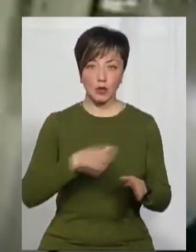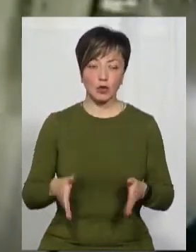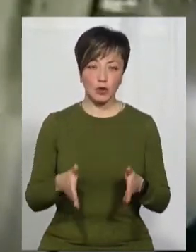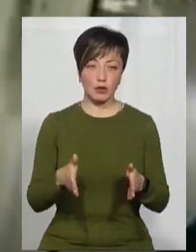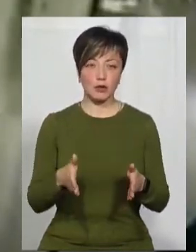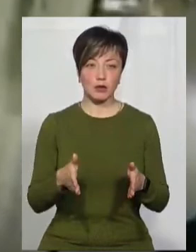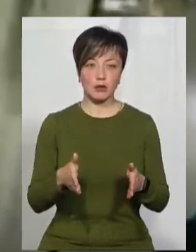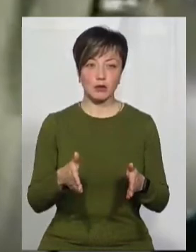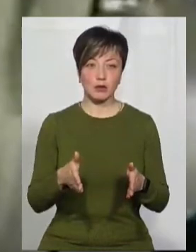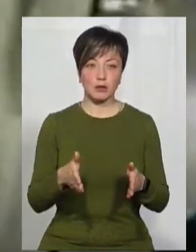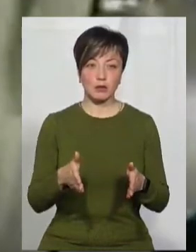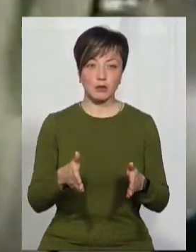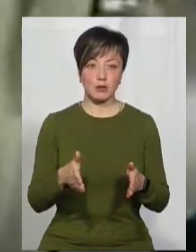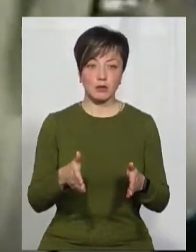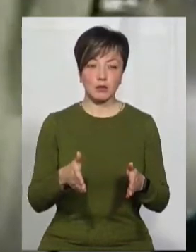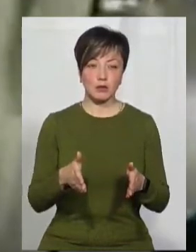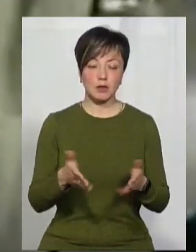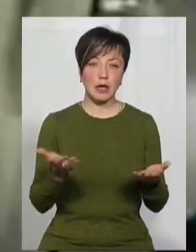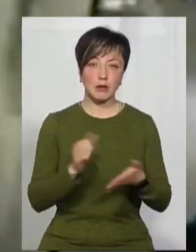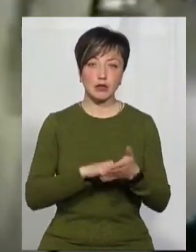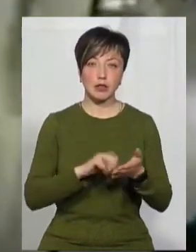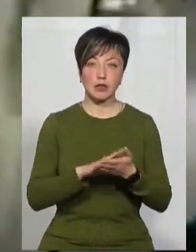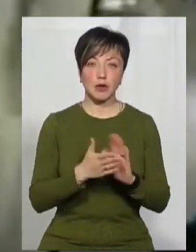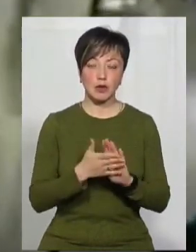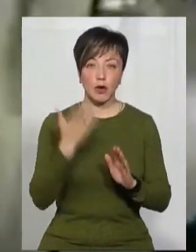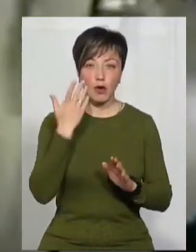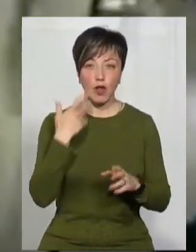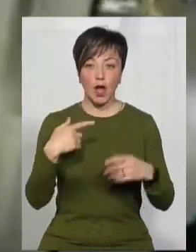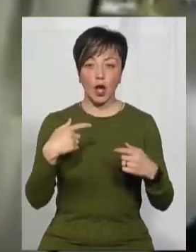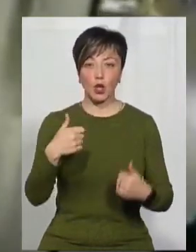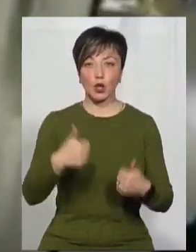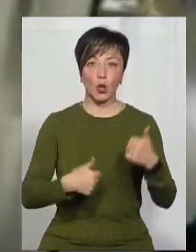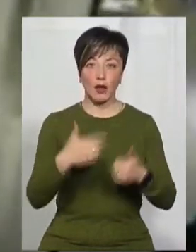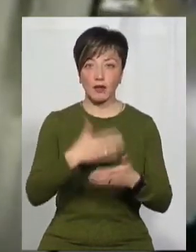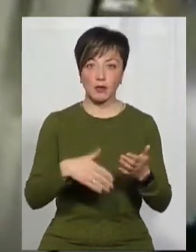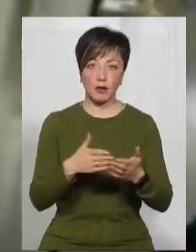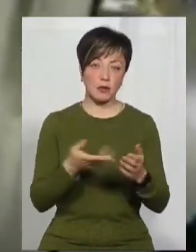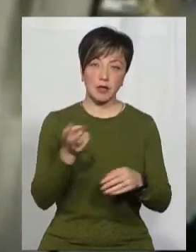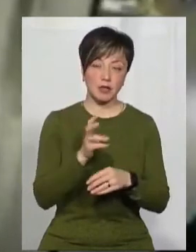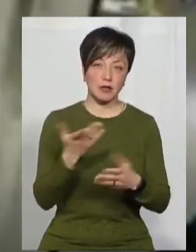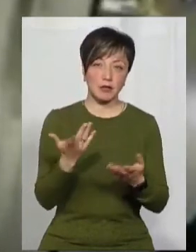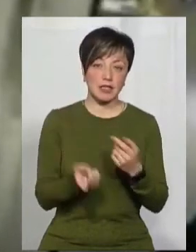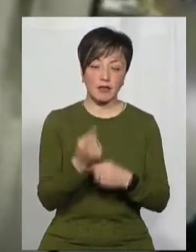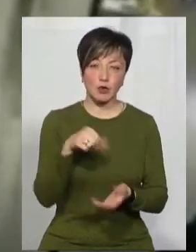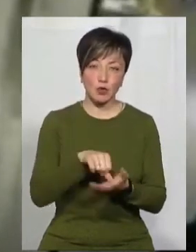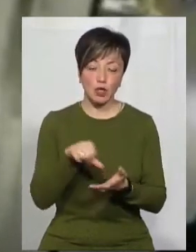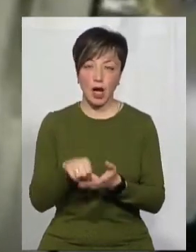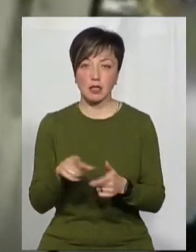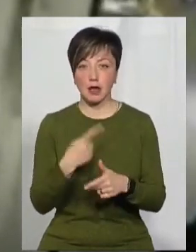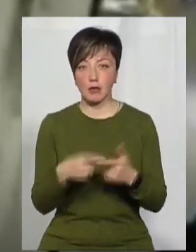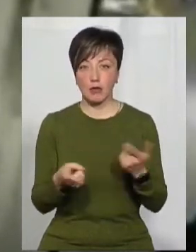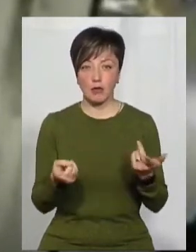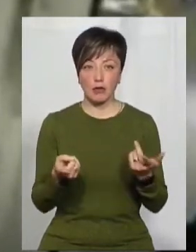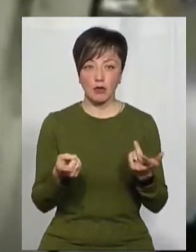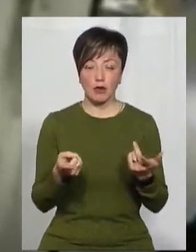доріг. Потім з якихось причин ситуація, коли торги відміняються, наприклад, не з'явилися учасники або